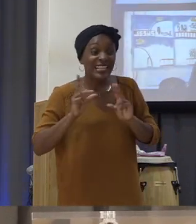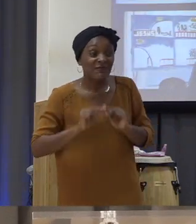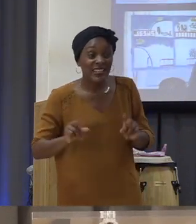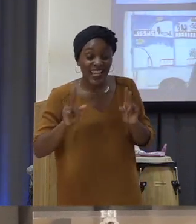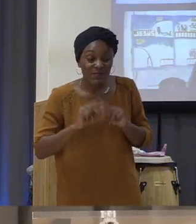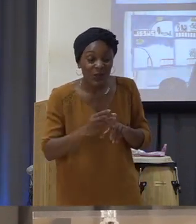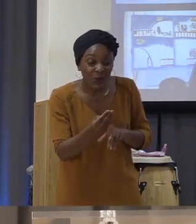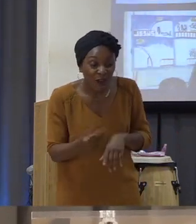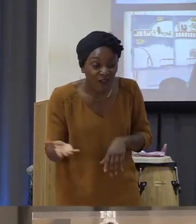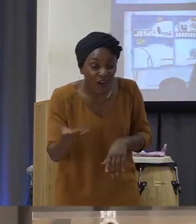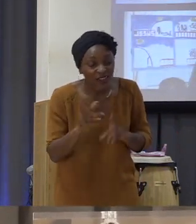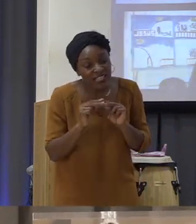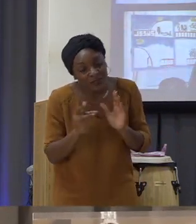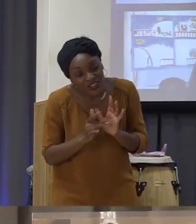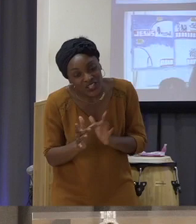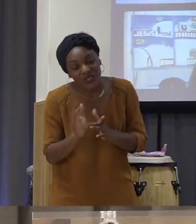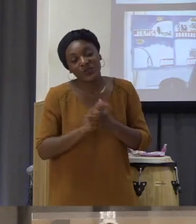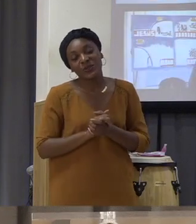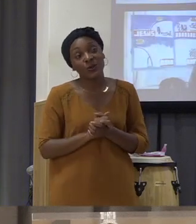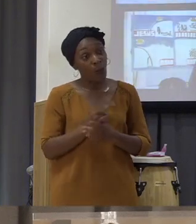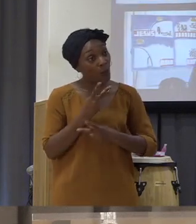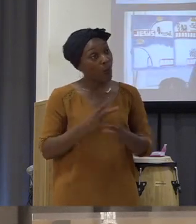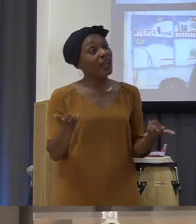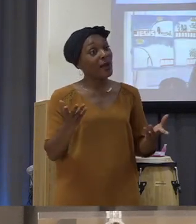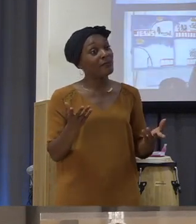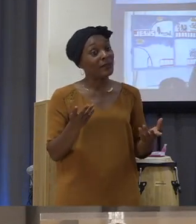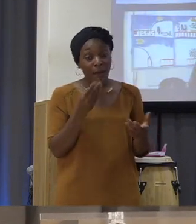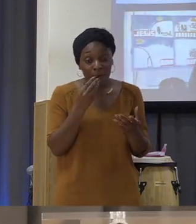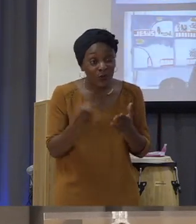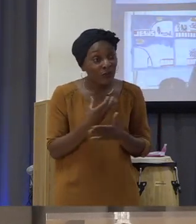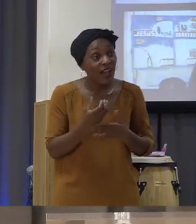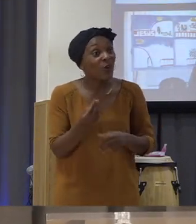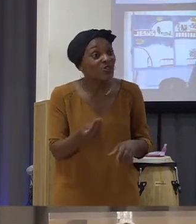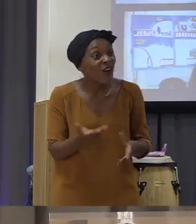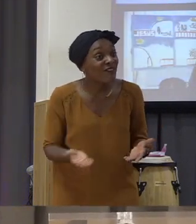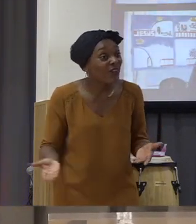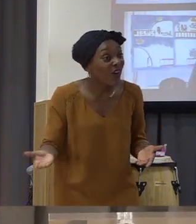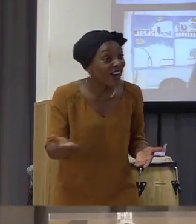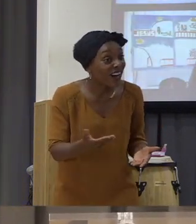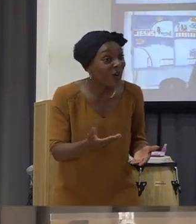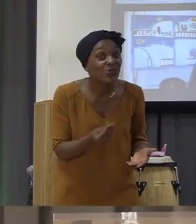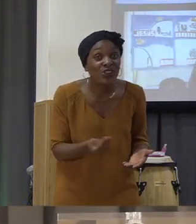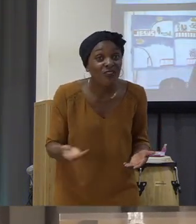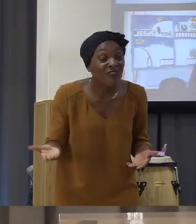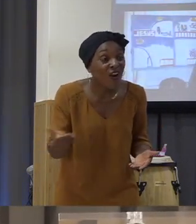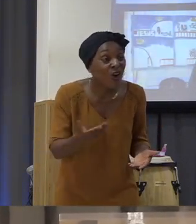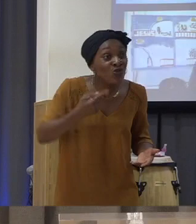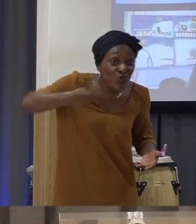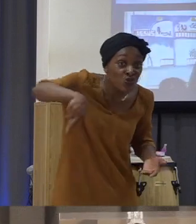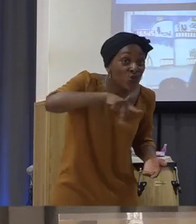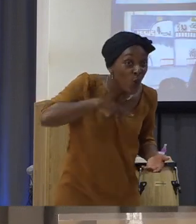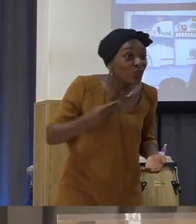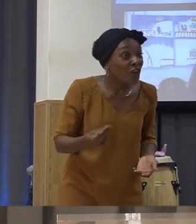aux enfants de l'Église. On est en train de proclamer la bonne nouvelle aux enfants de l'Église. Nos